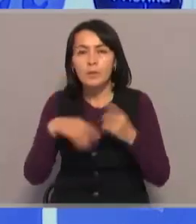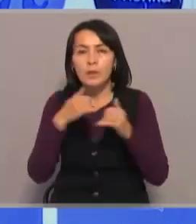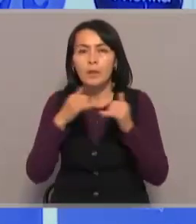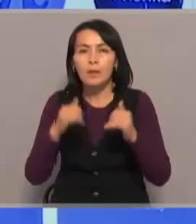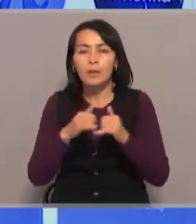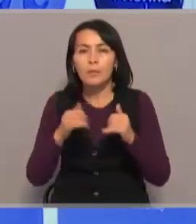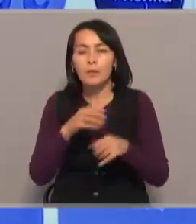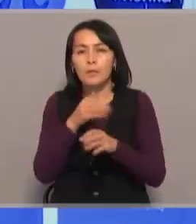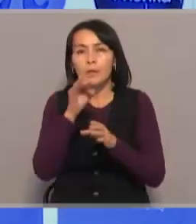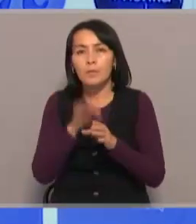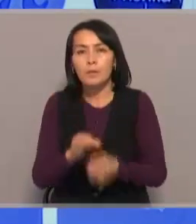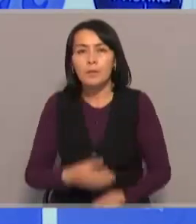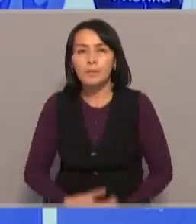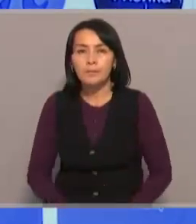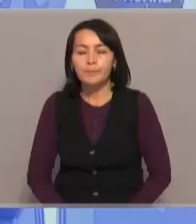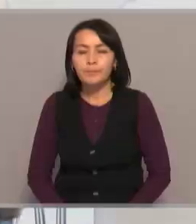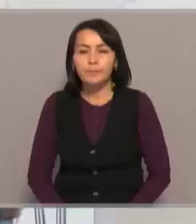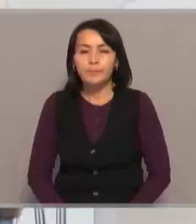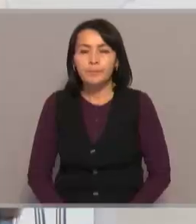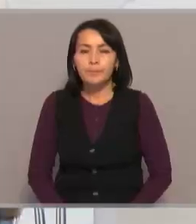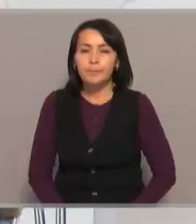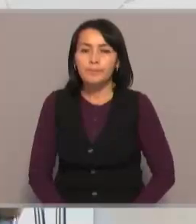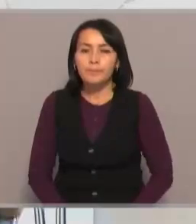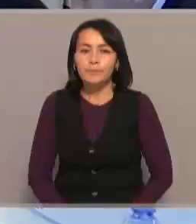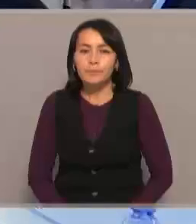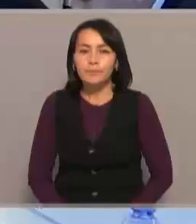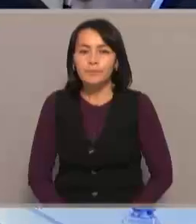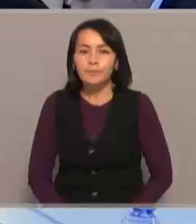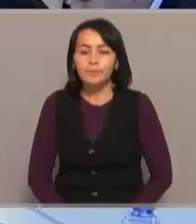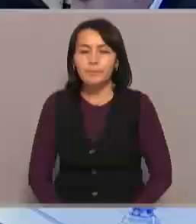басты мақсат. Түркістан облысынан Гүлнар Асқарқызы, Нұрлыбек Берікбай, жаңалықтар.